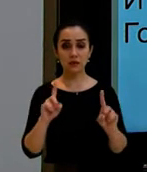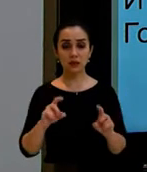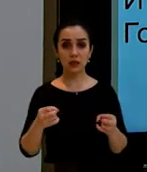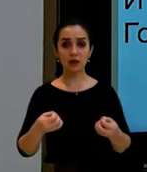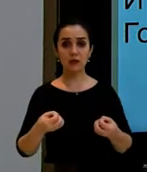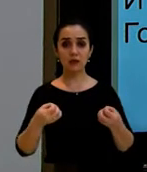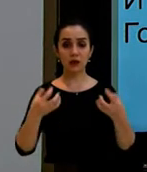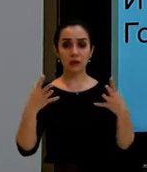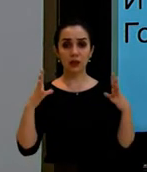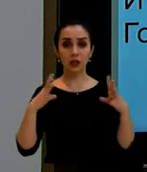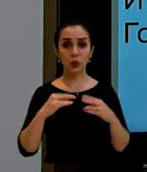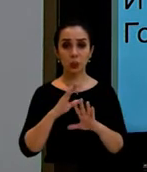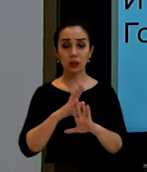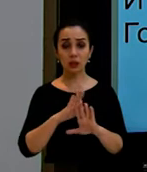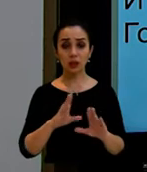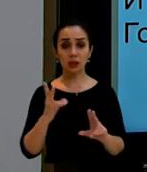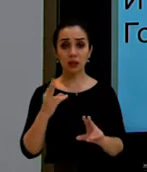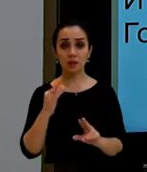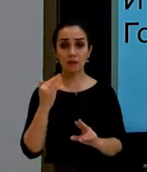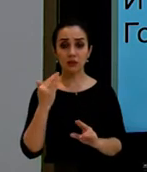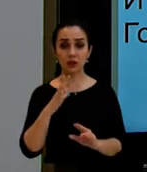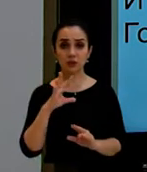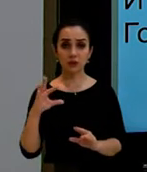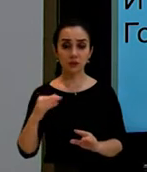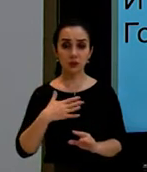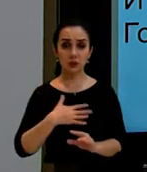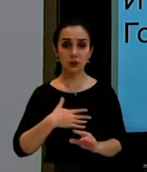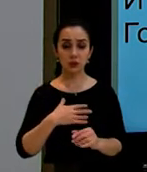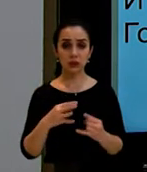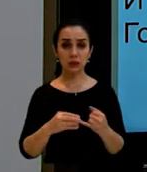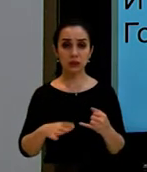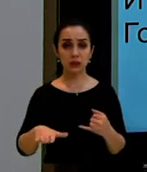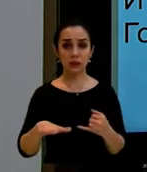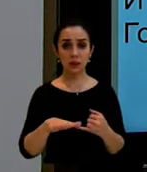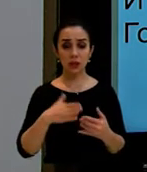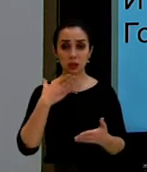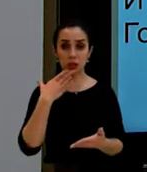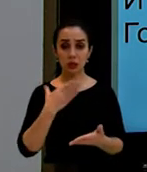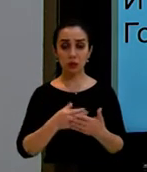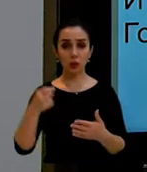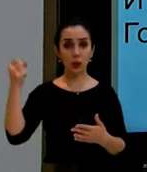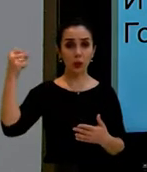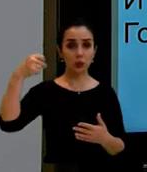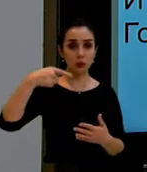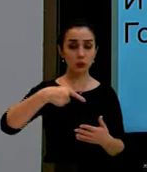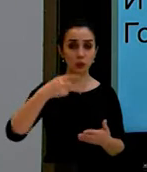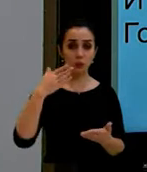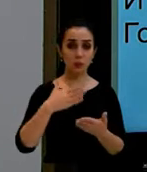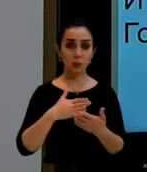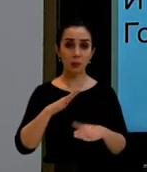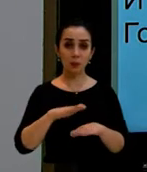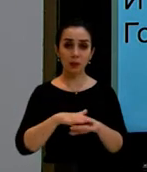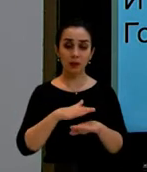горит, не угасая, для всех тревожных жителей земли, своим лучом